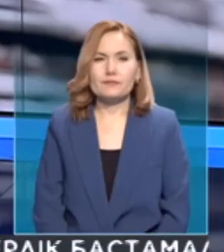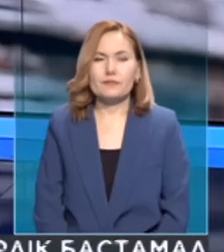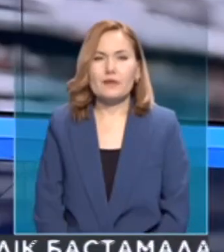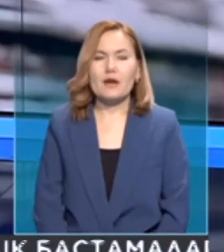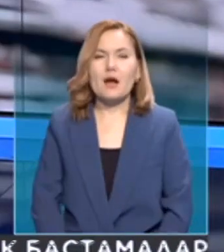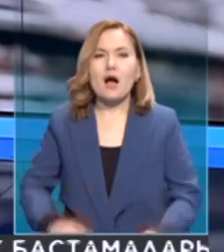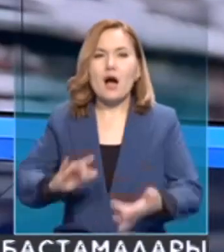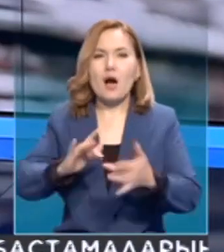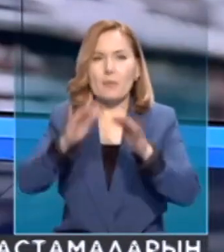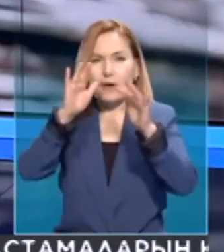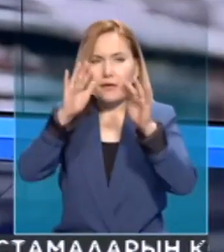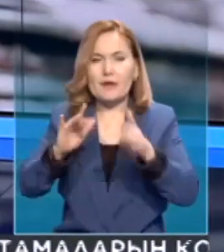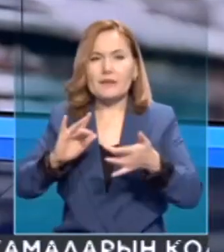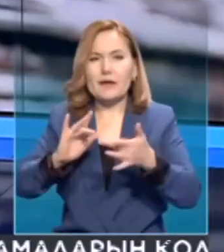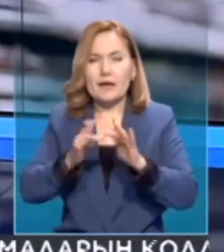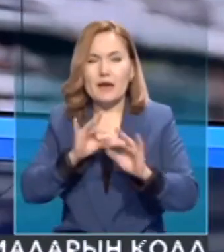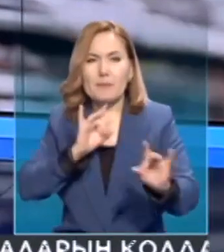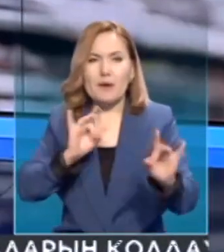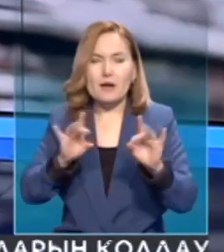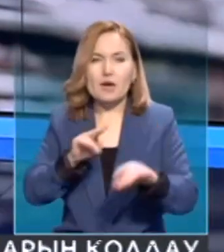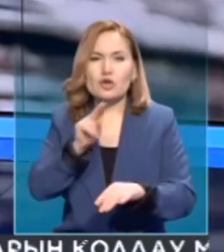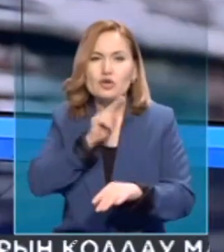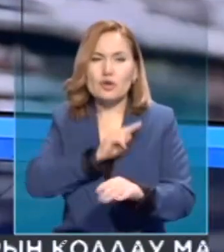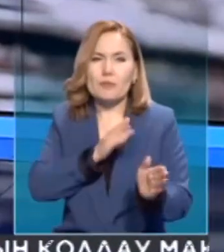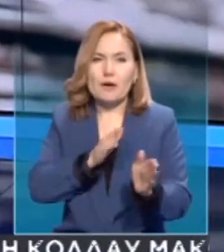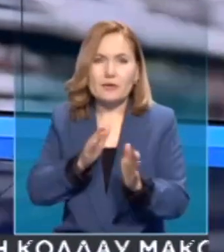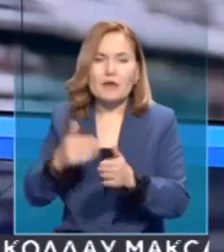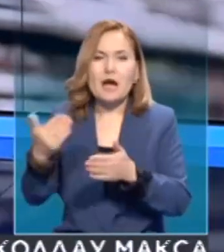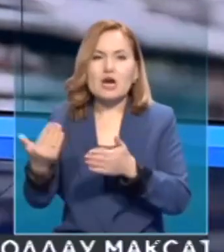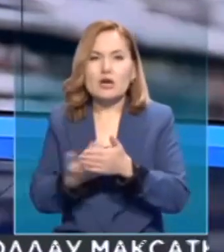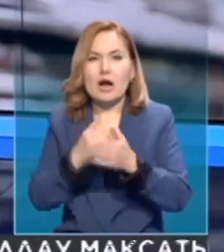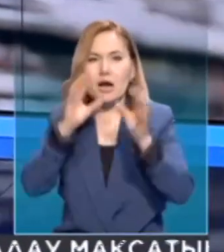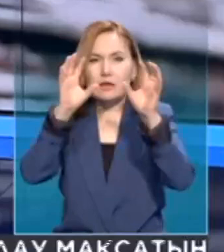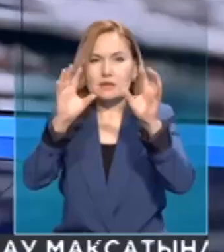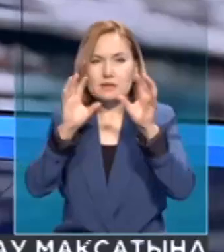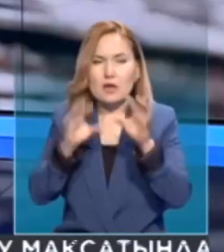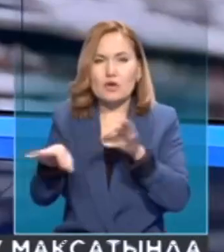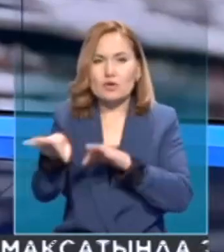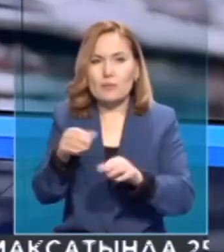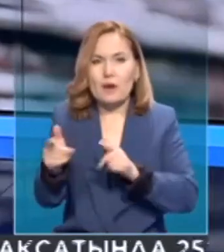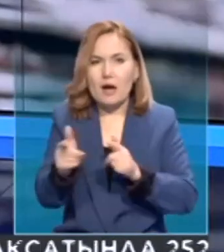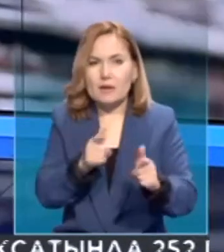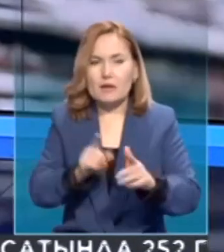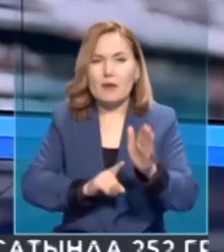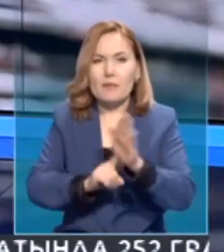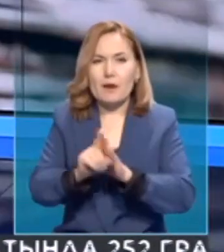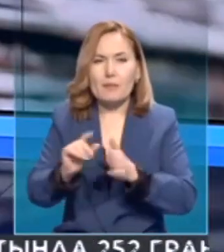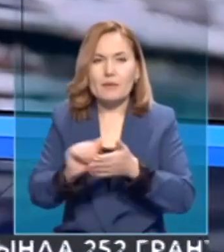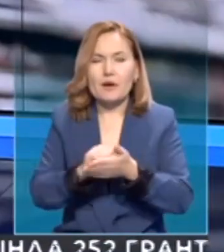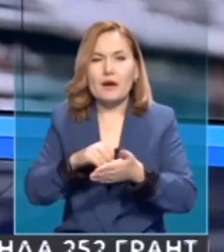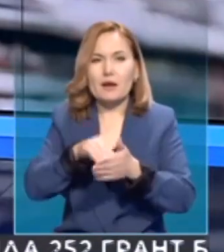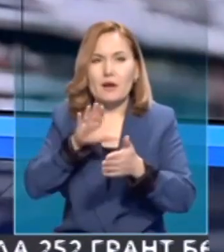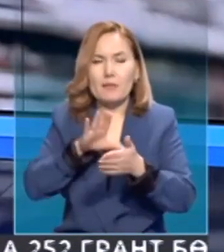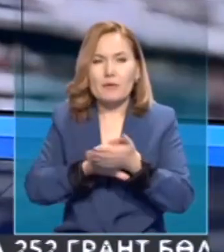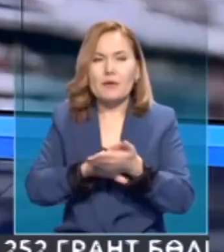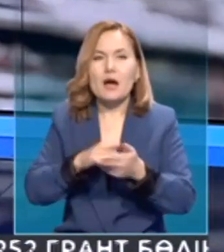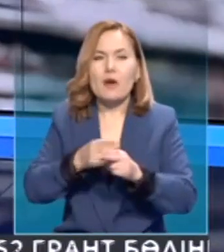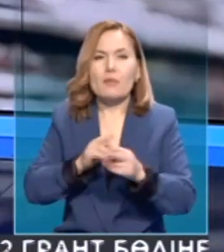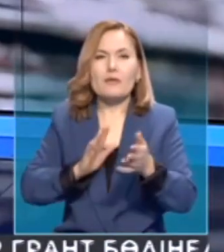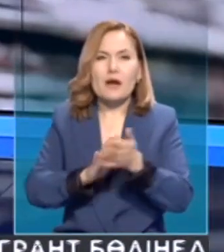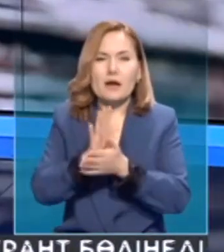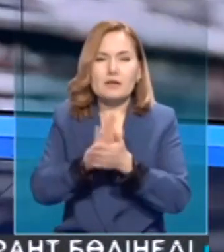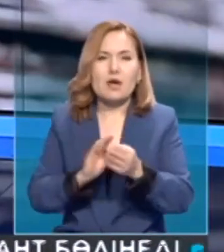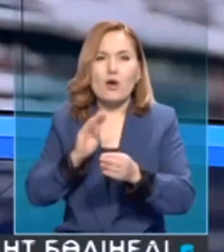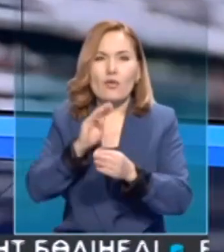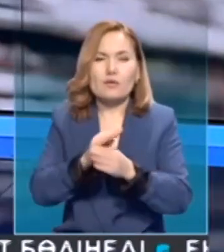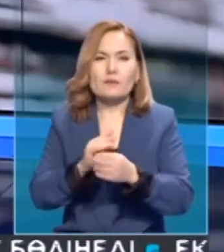Онлайн платформа мен интернет жарнаманың қызметін реттейтін жаңа заң жобасы әзірленіп жатыр. Құжат аясында газеттерден қосымша құн салығын